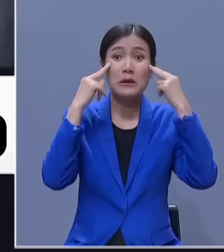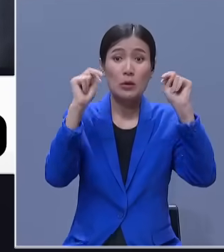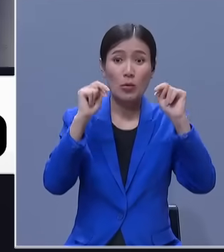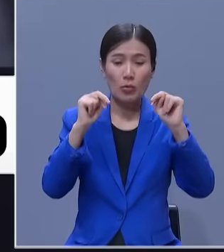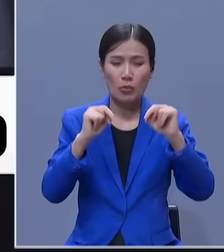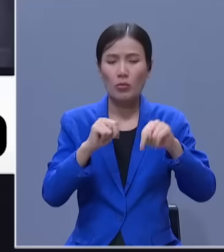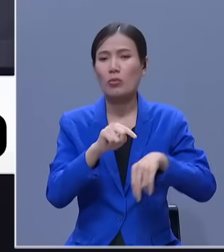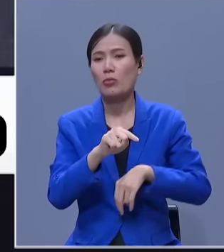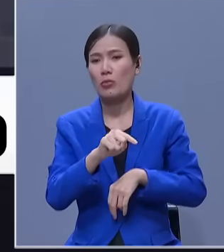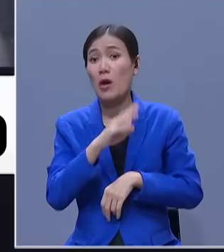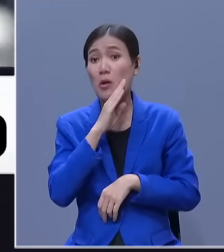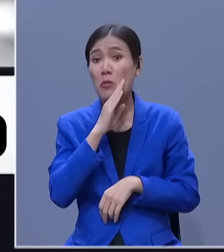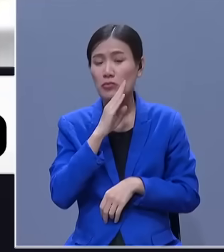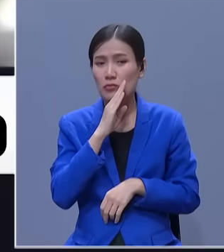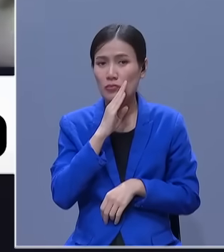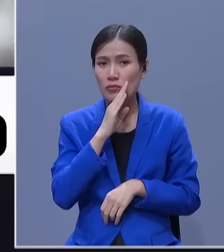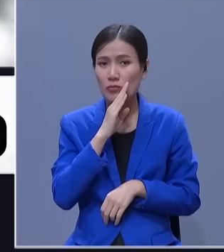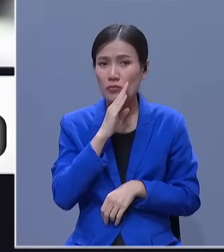าทาง